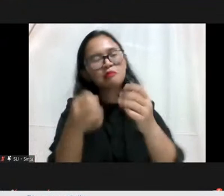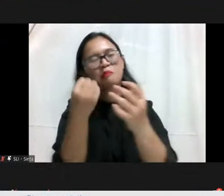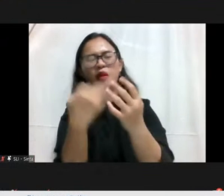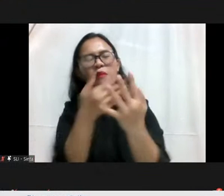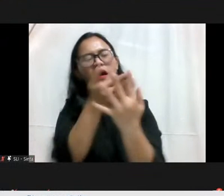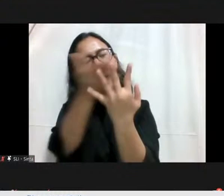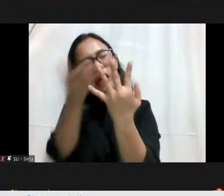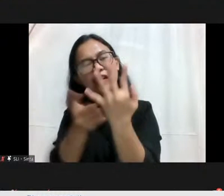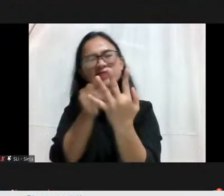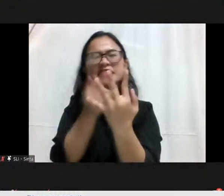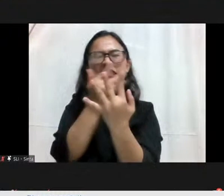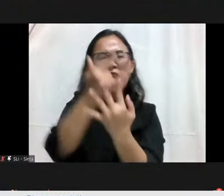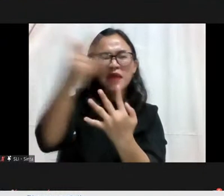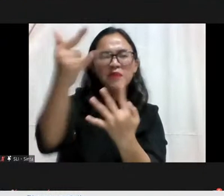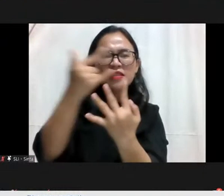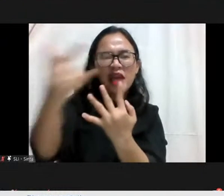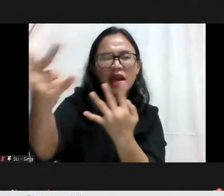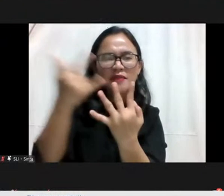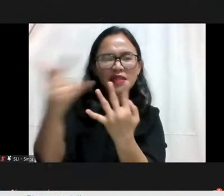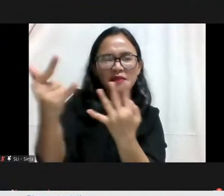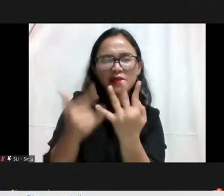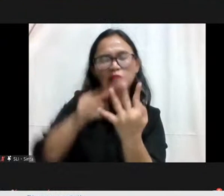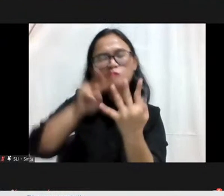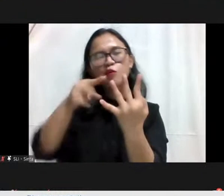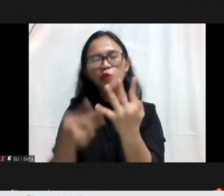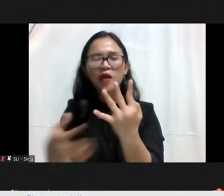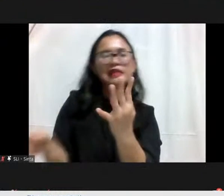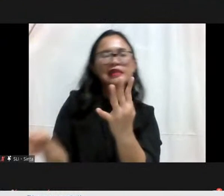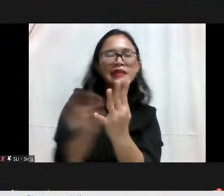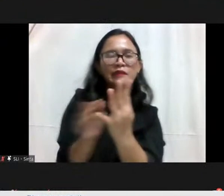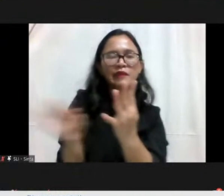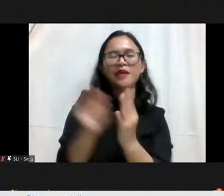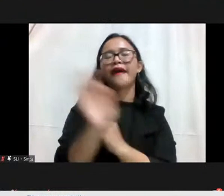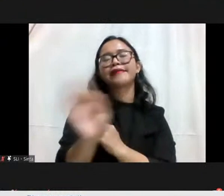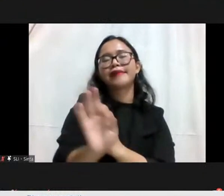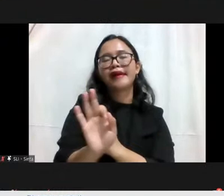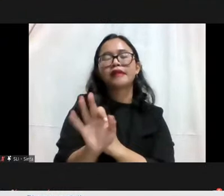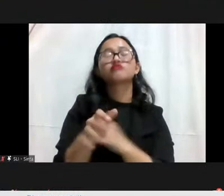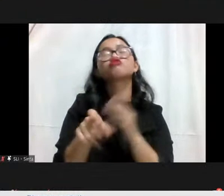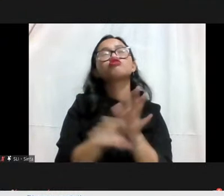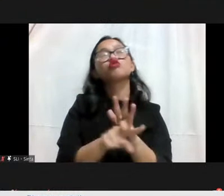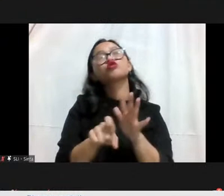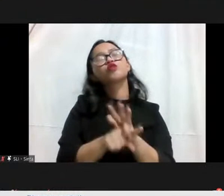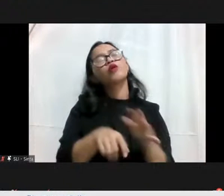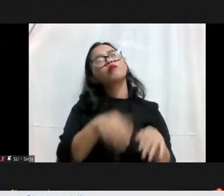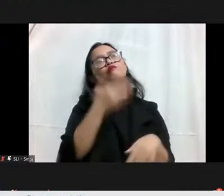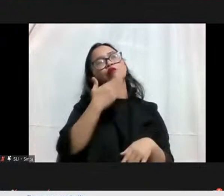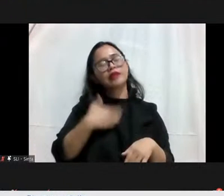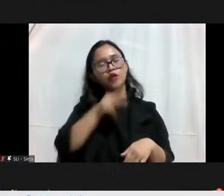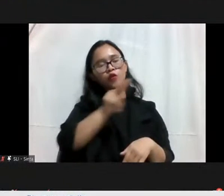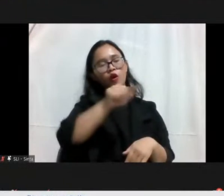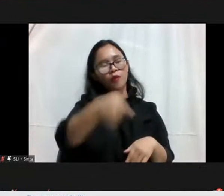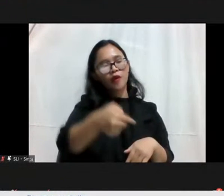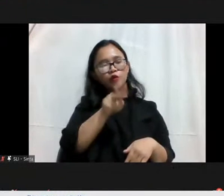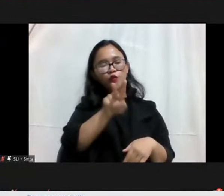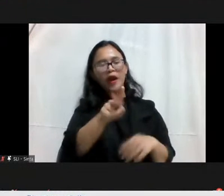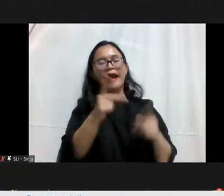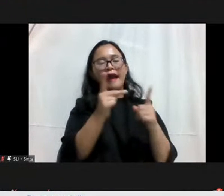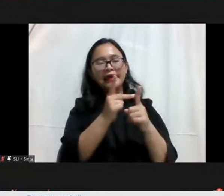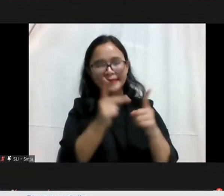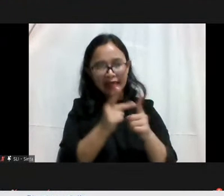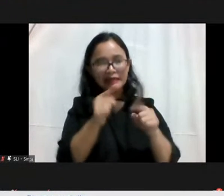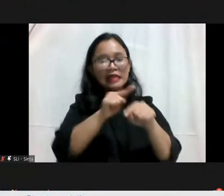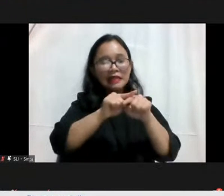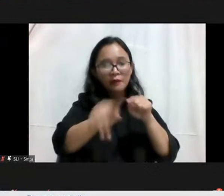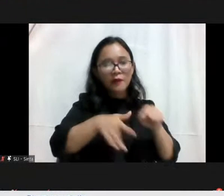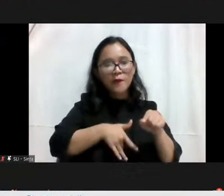jutaan tadi Eh rata-rata 0,2 hektar itu tidak mendapatkan fairness di dalam manfaat di dalam